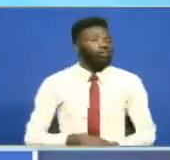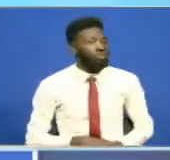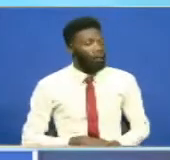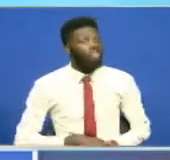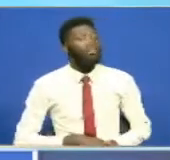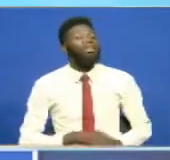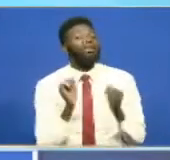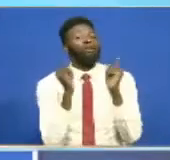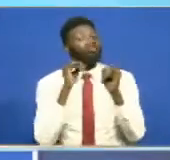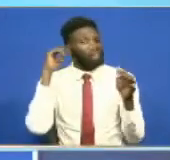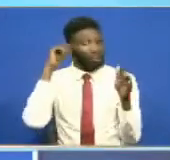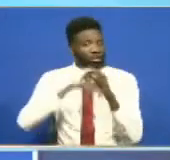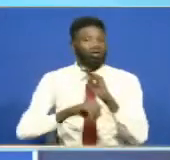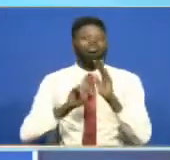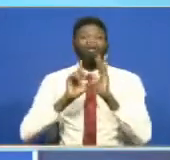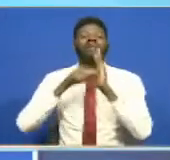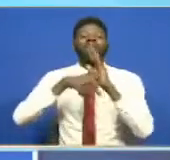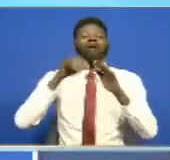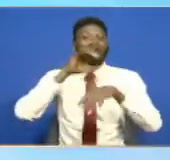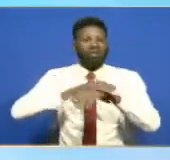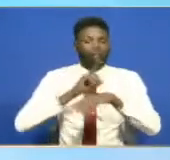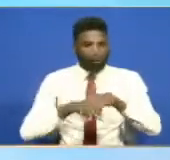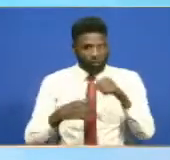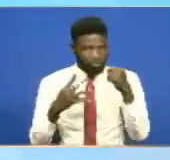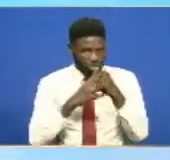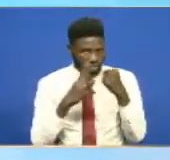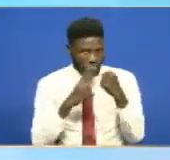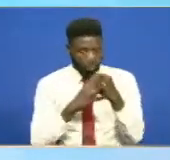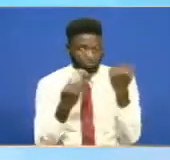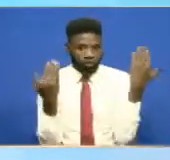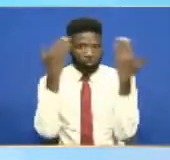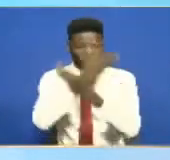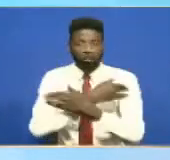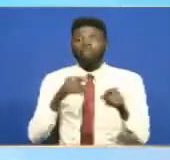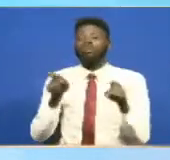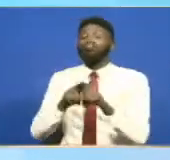hizo kwa kina zaidi katika taarifa yetu ya saa 3 na vile vile taarifa za hapo kesho.